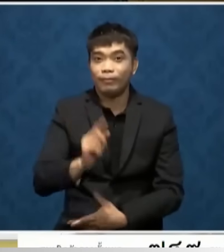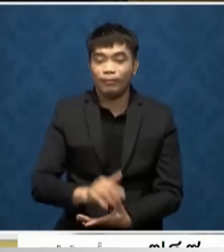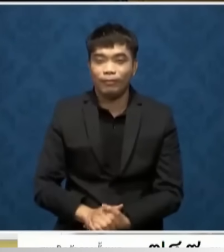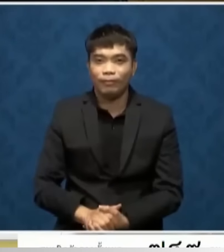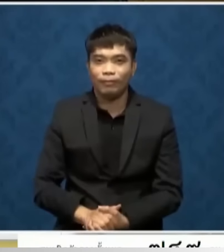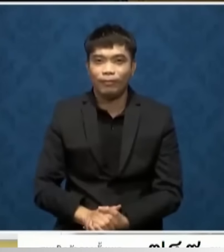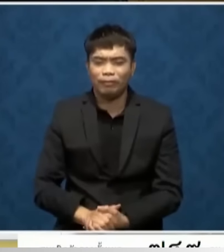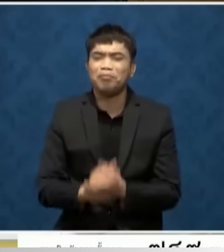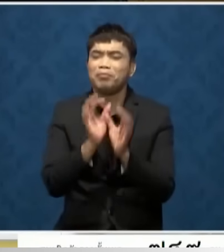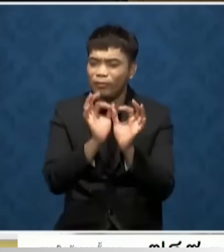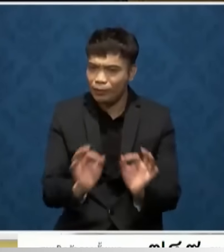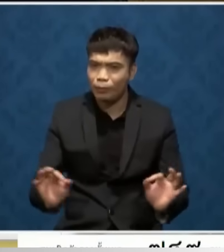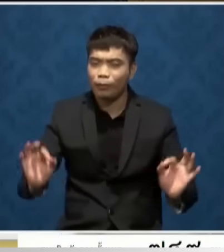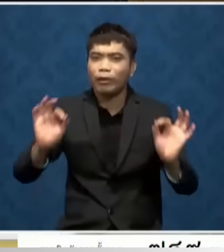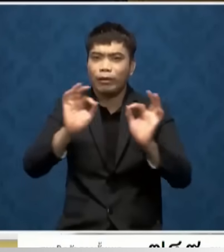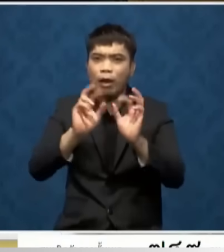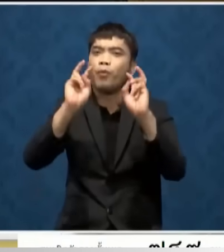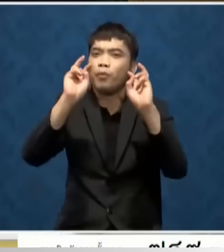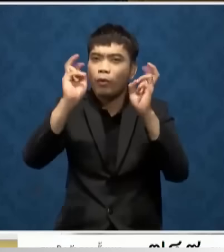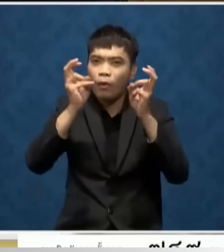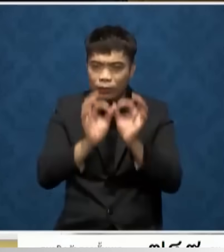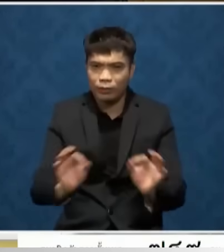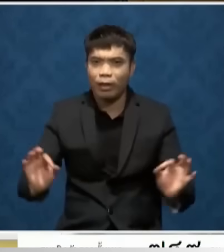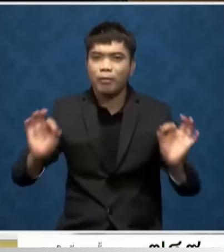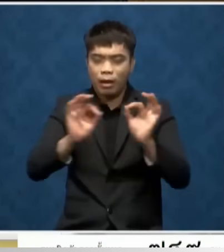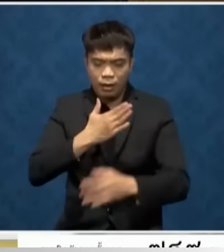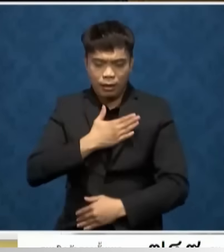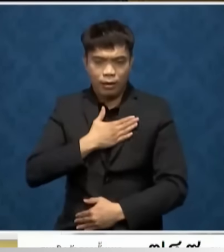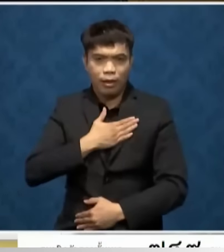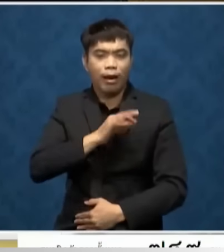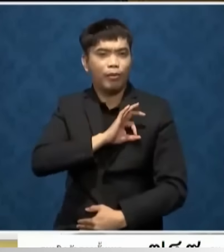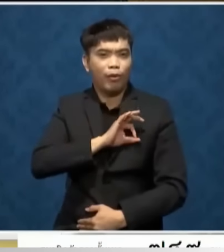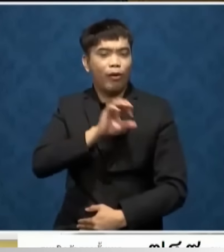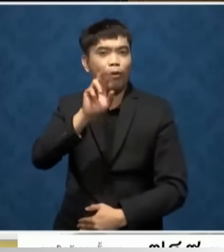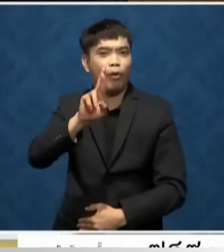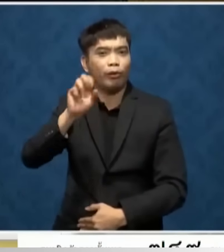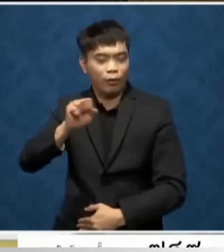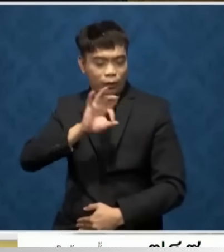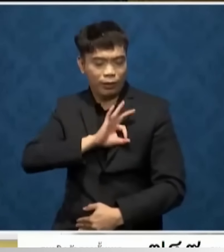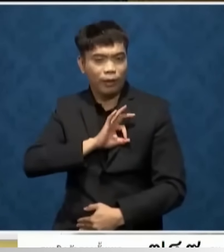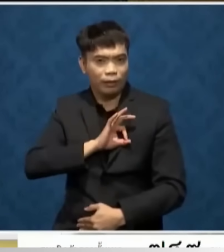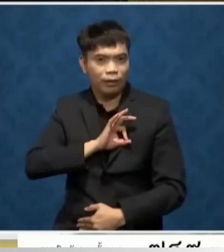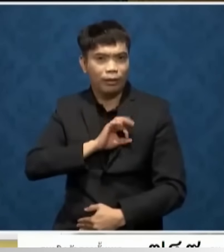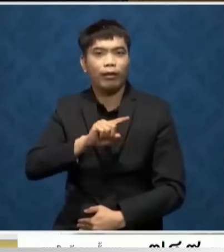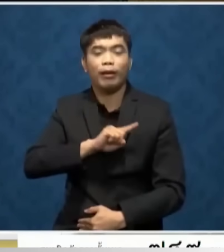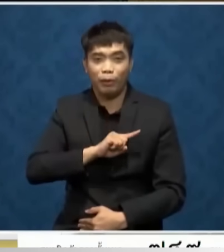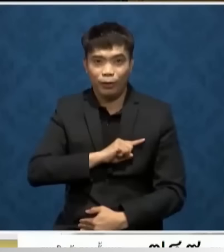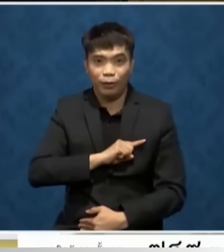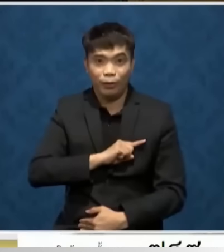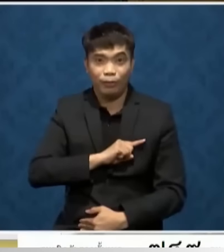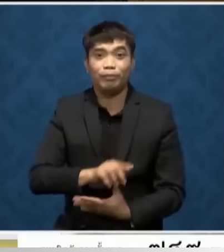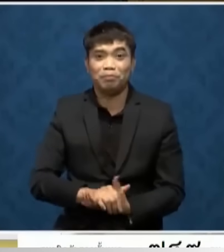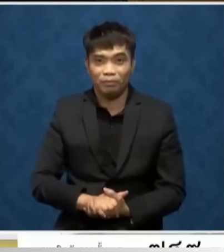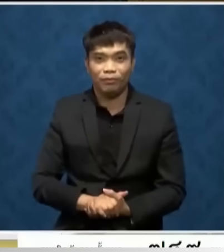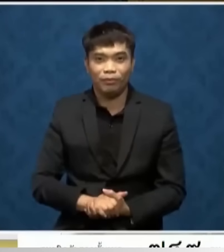ามันเป็นประเด็นสำคัญที่จะต้องกราบเรียนท่านในฐานะสมาชิกรัฐสภาที่ต้องมาทำหน้าที่ในฐานะสมาชิกรัฐสภ